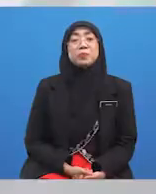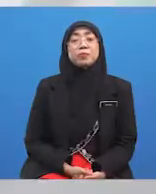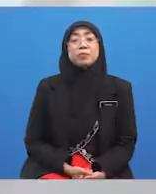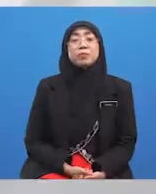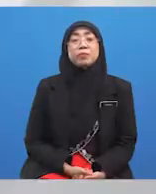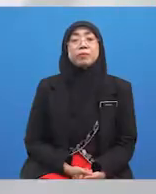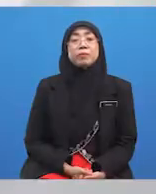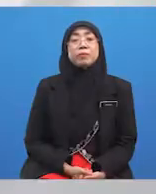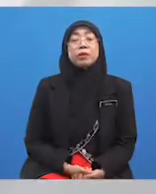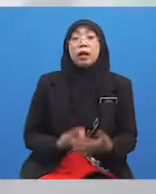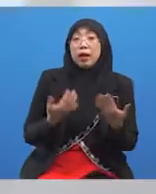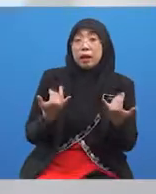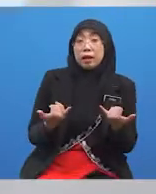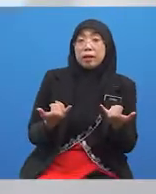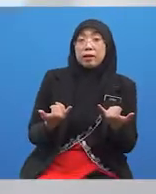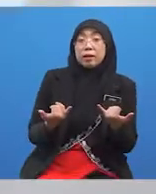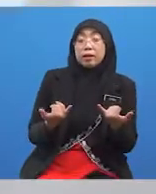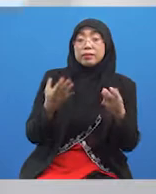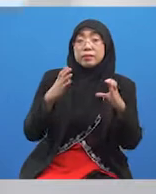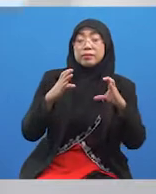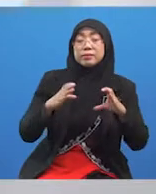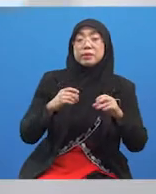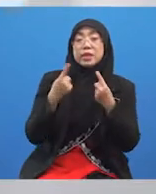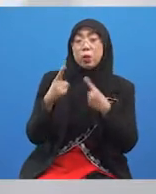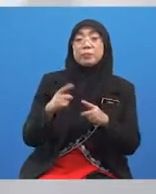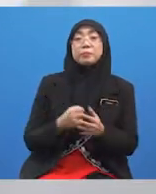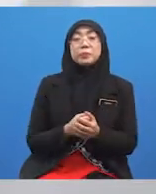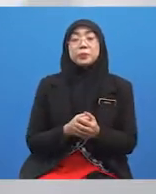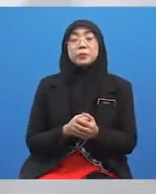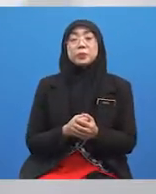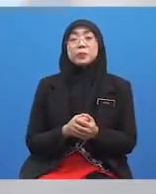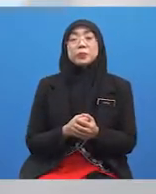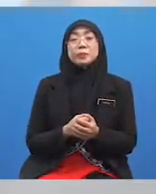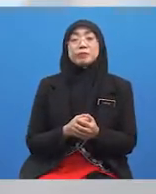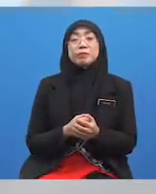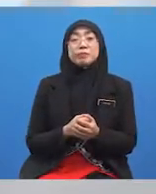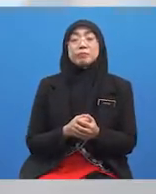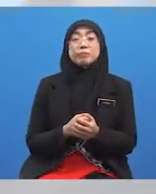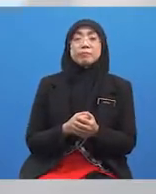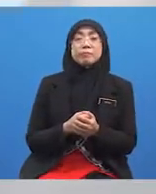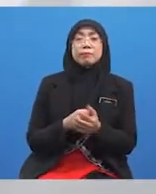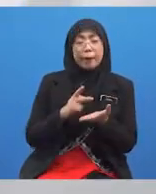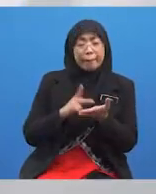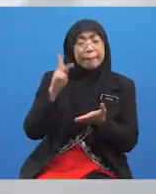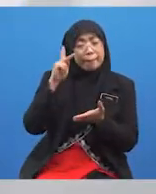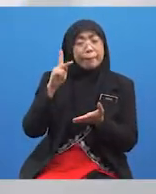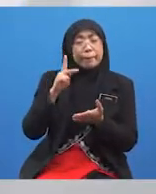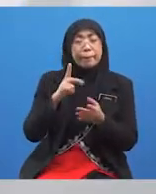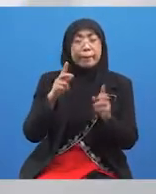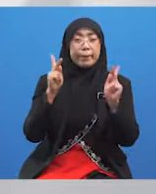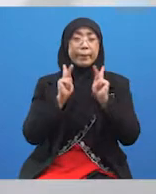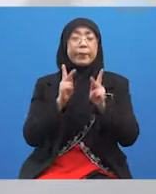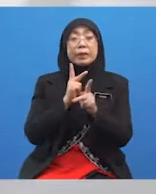Cikgu akan terangkan teknik menjawab soalan bahagian A. Pertama, pelajar-pelajar mesti tahu jenis-jenis kata tugas dalam setiap